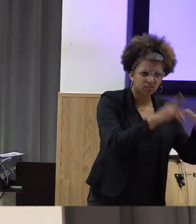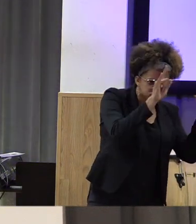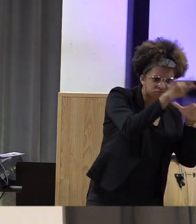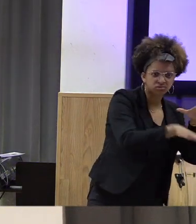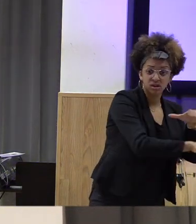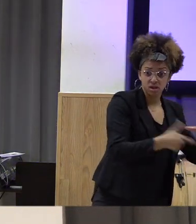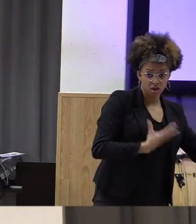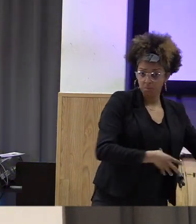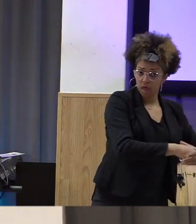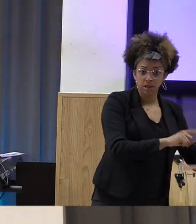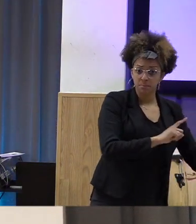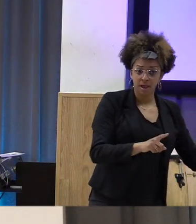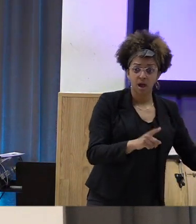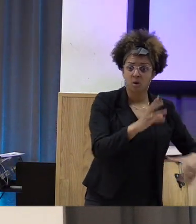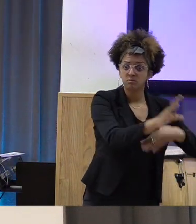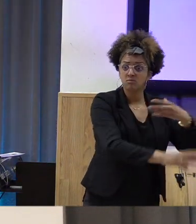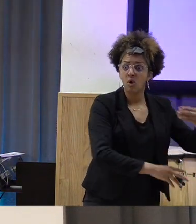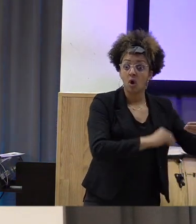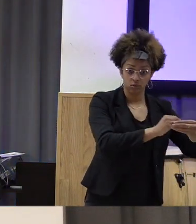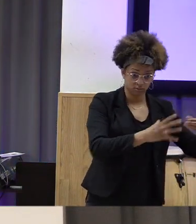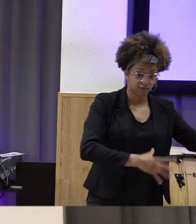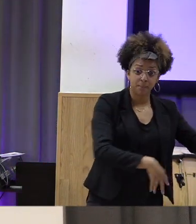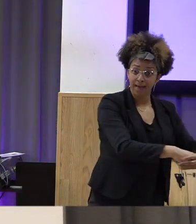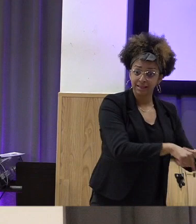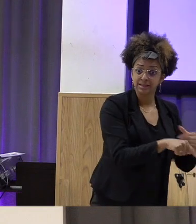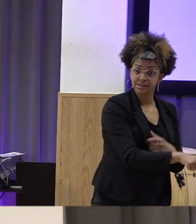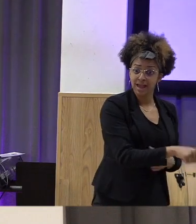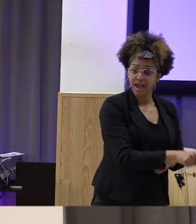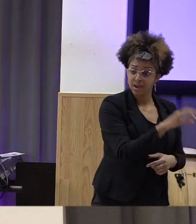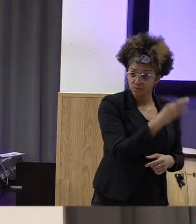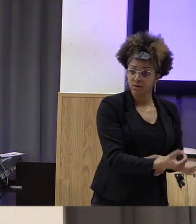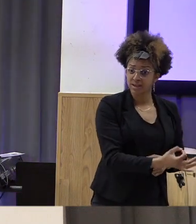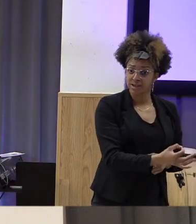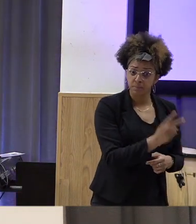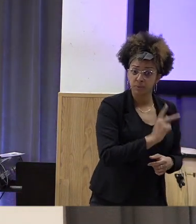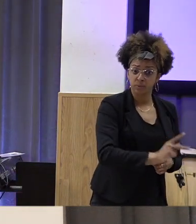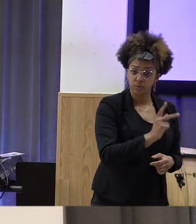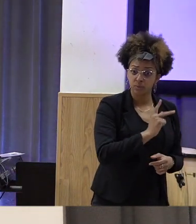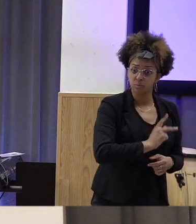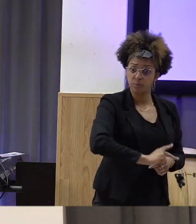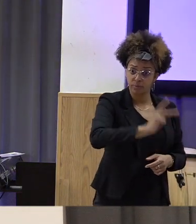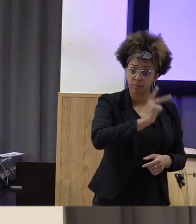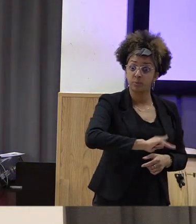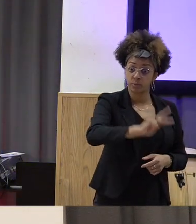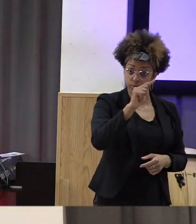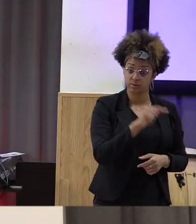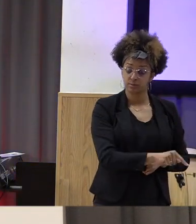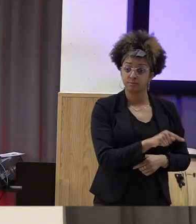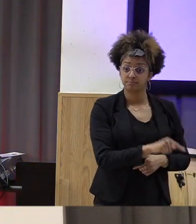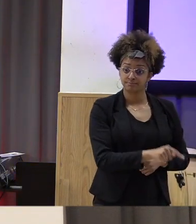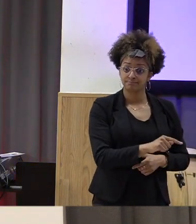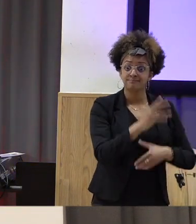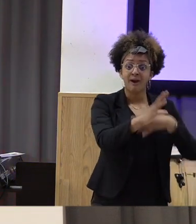est plongé dans la nuit et les ténèbres morales se persistent de plus en plus sur la